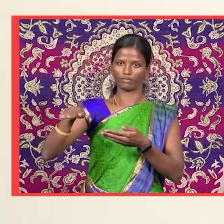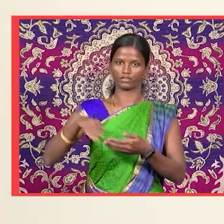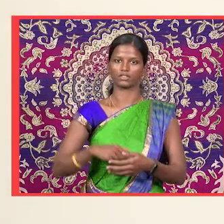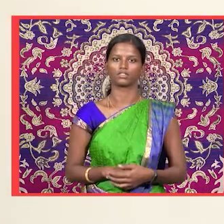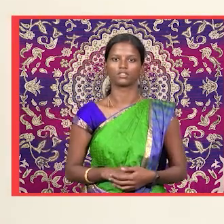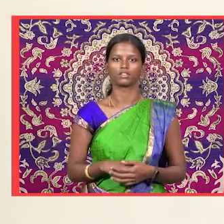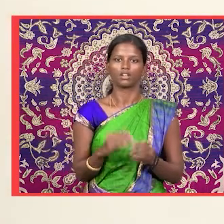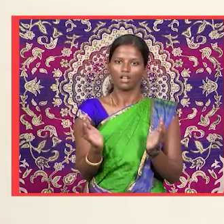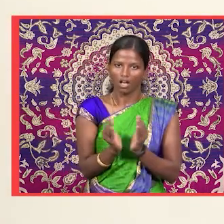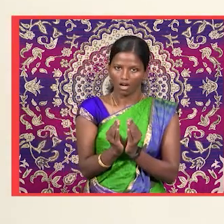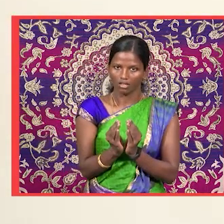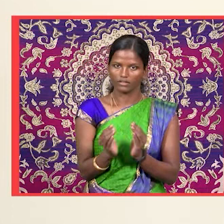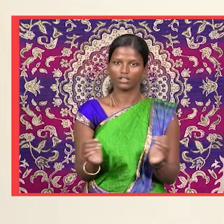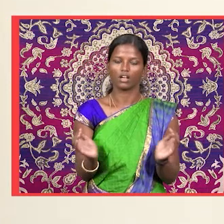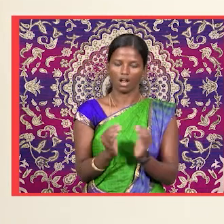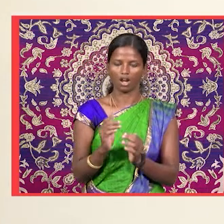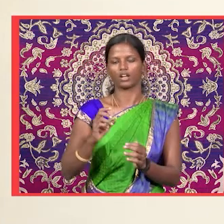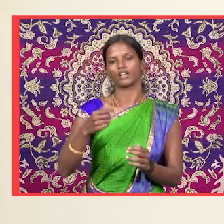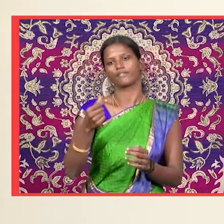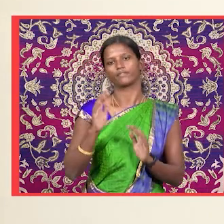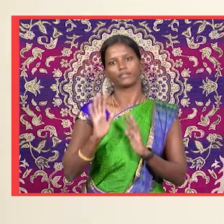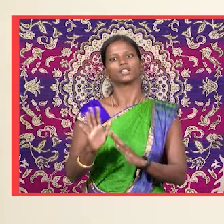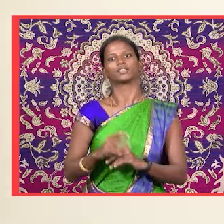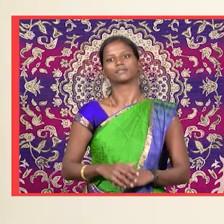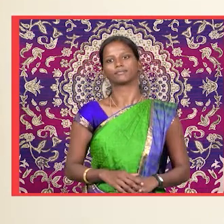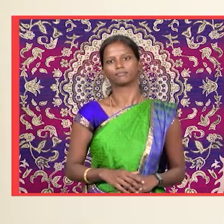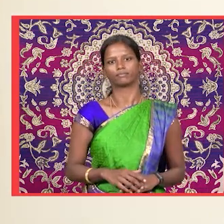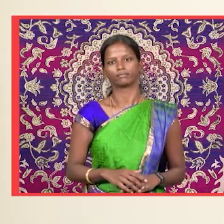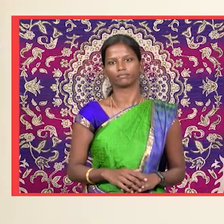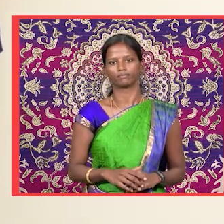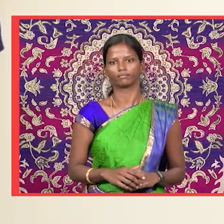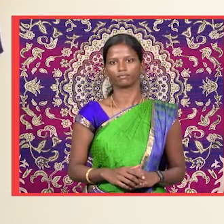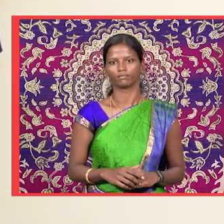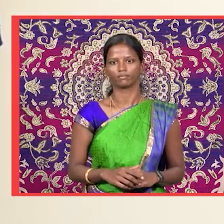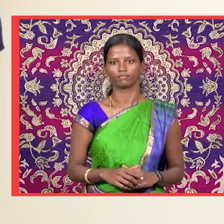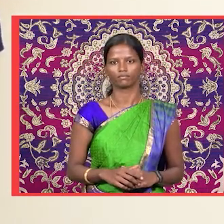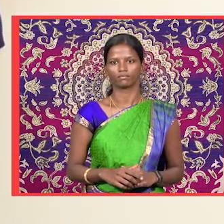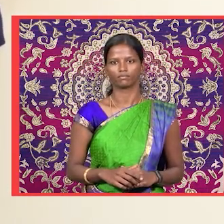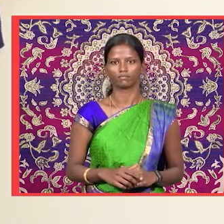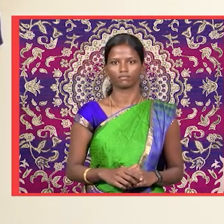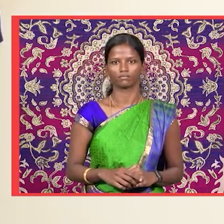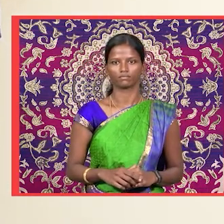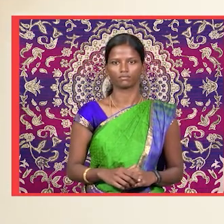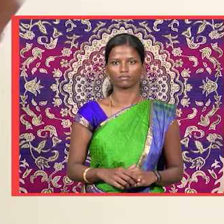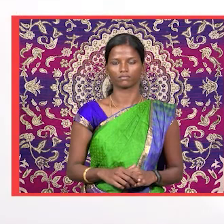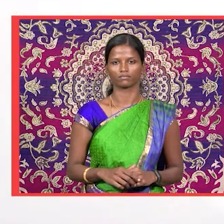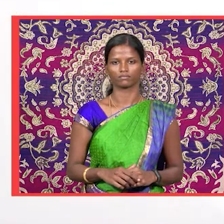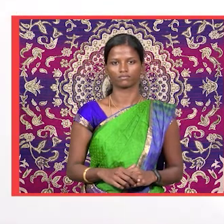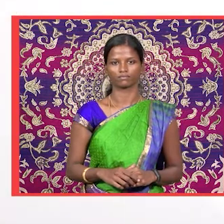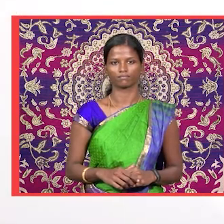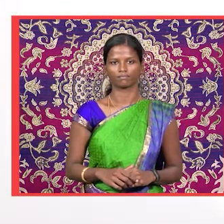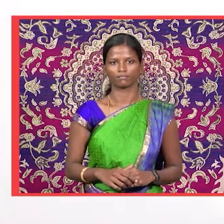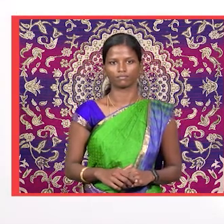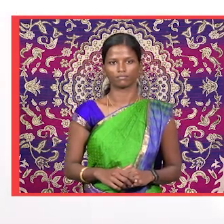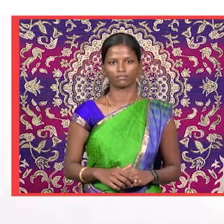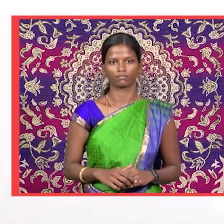பை இங்கே தான் சொன்னேன் அடக்க விலை மட்டும்தான் நம்ம பயன்படுத்தணும். அது லாப சதவீதமாக இருந்தாலும் சரி நட்ட சதவீதம்னாலும்